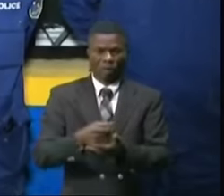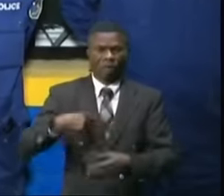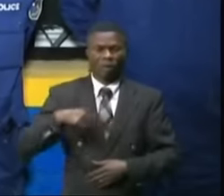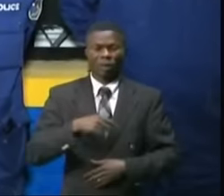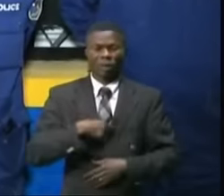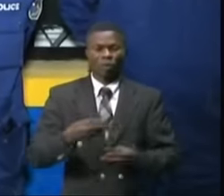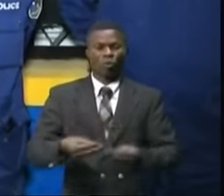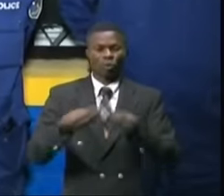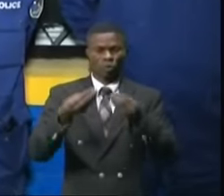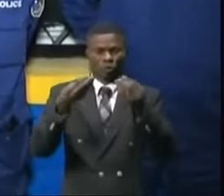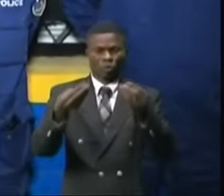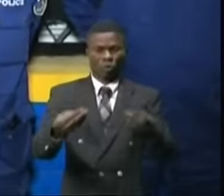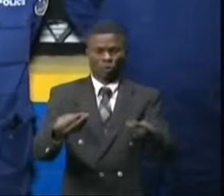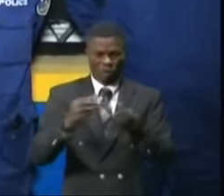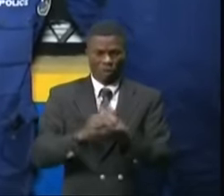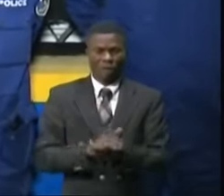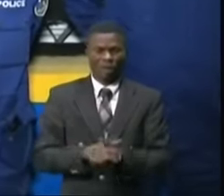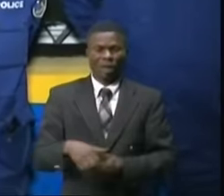venons de donner